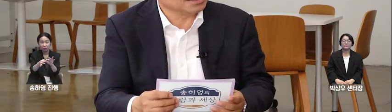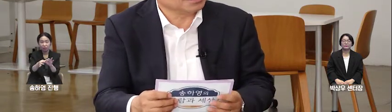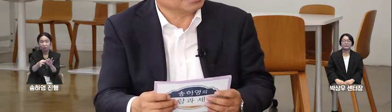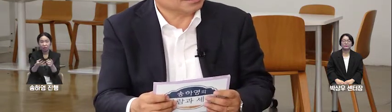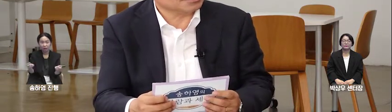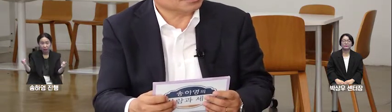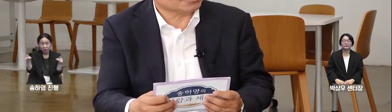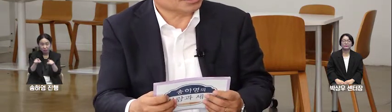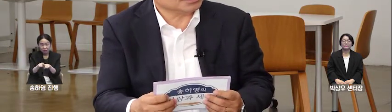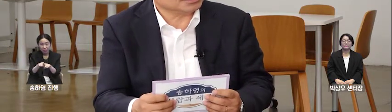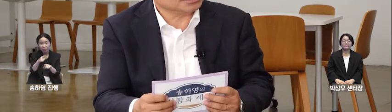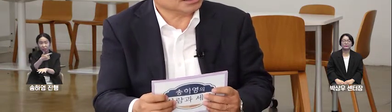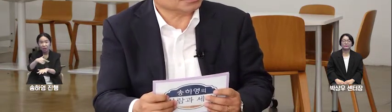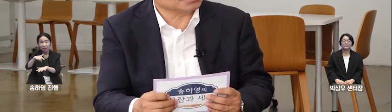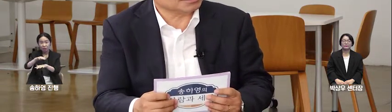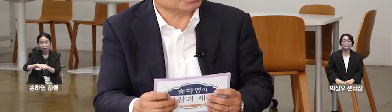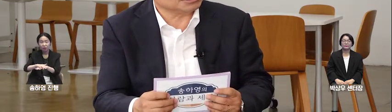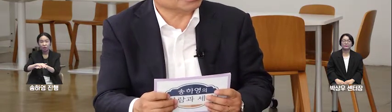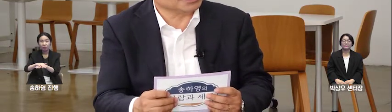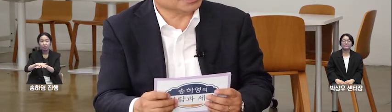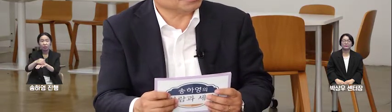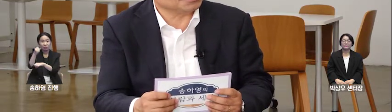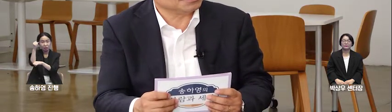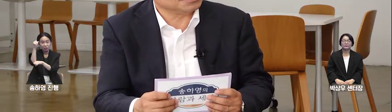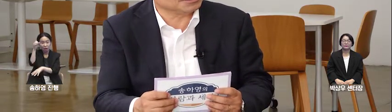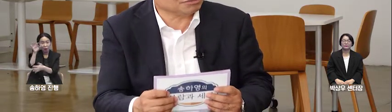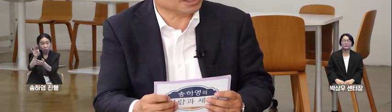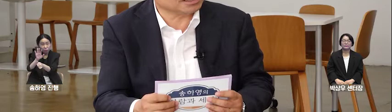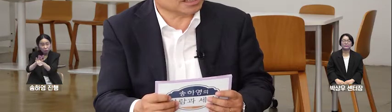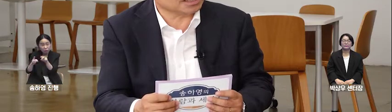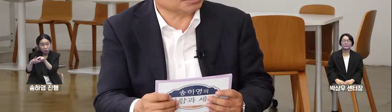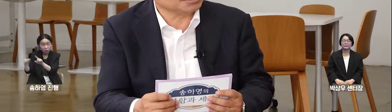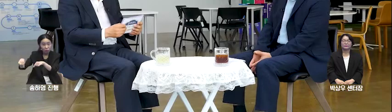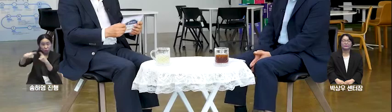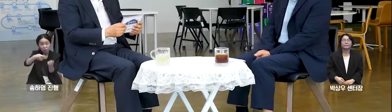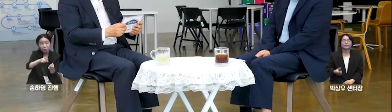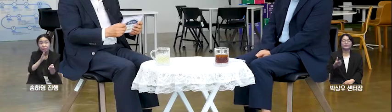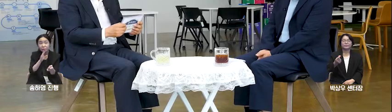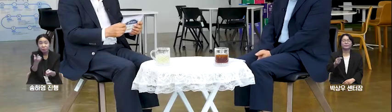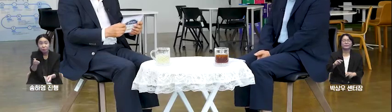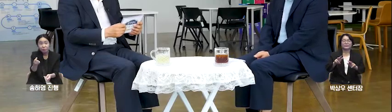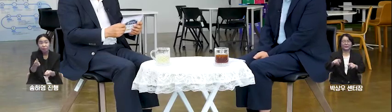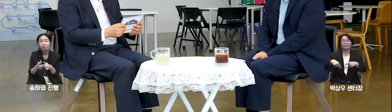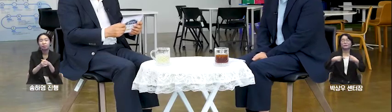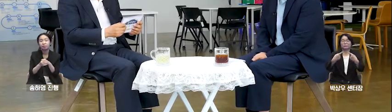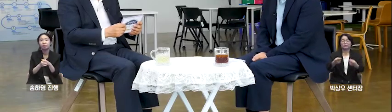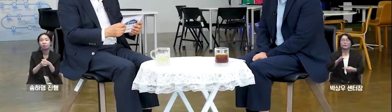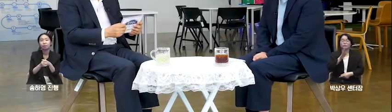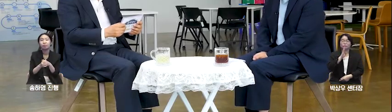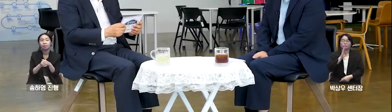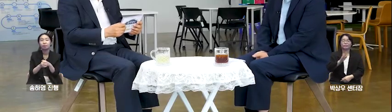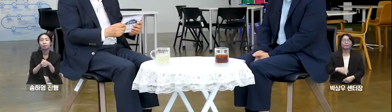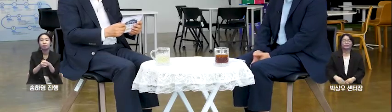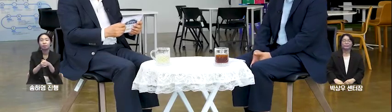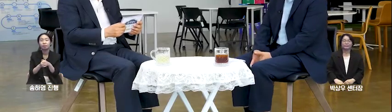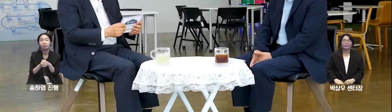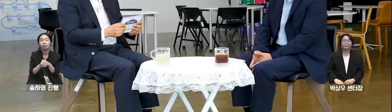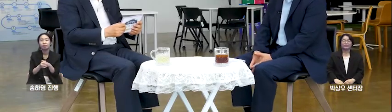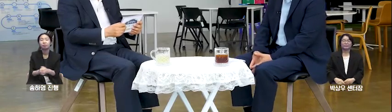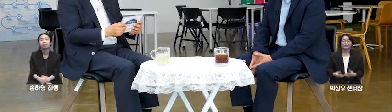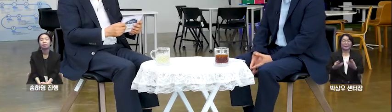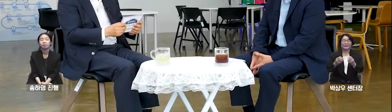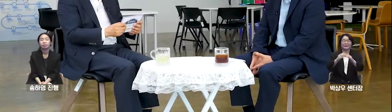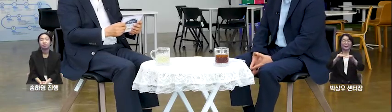당연히 대전광역시 사회적 자본 지원센터도 참여하겠죠. 예, 네. 지금 당연히 참여하고 있고요. 사실은